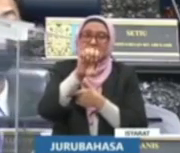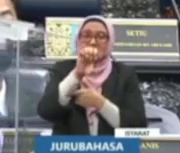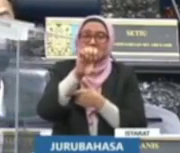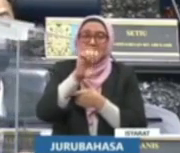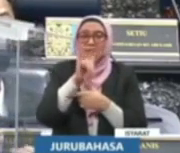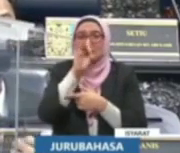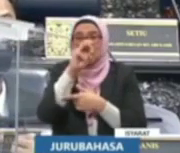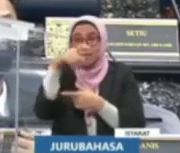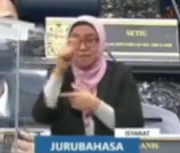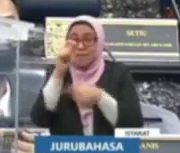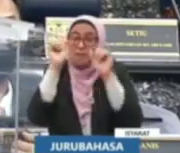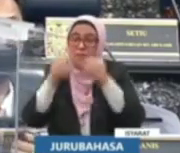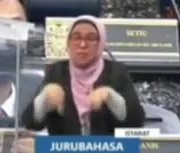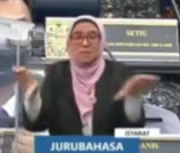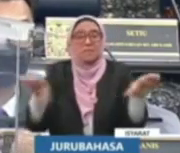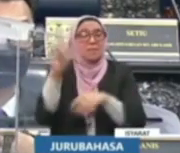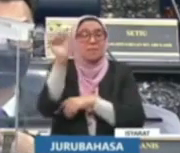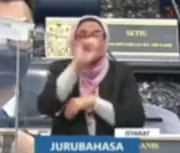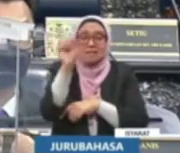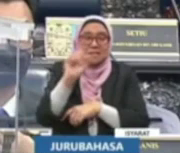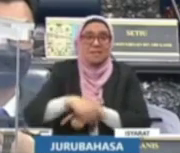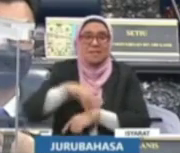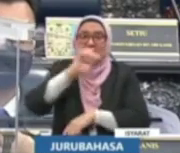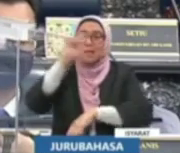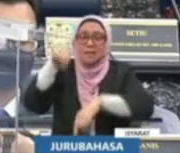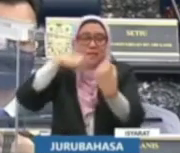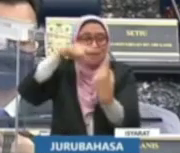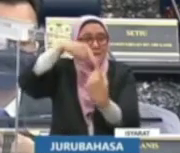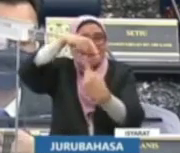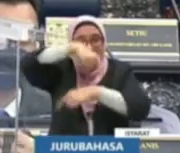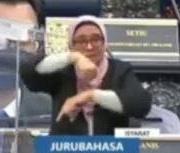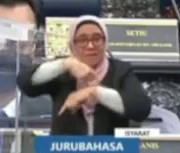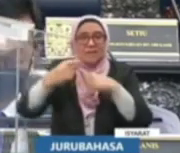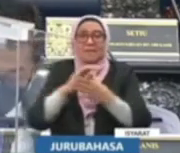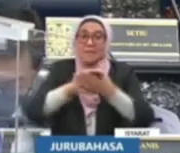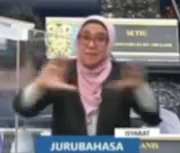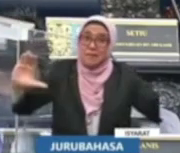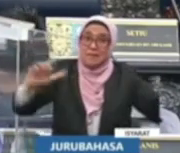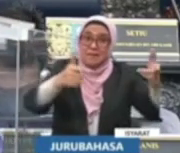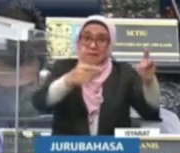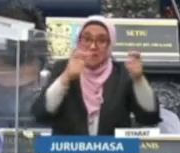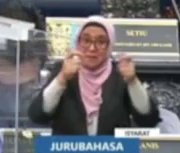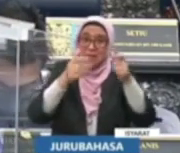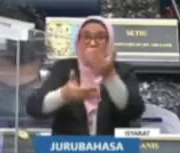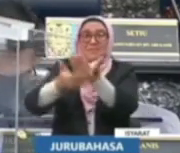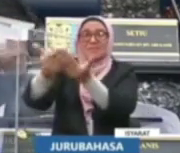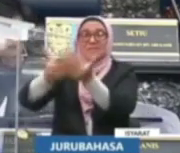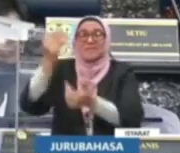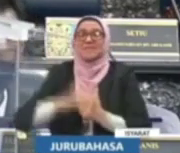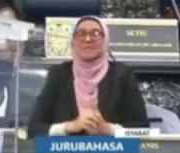dilakukan dimana-mana dan pada bila-bila masa sahaja secara selamat cepat dan mudah walau bagaimanapun